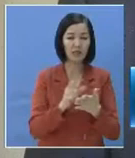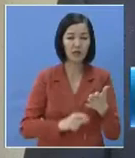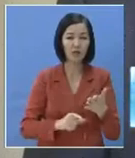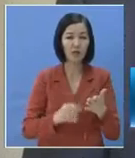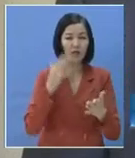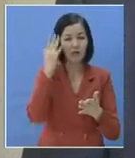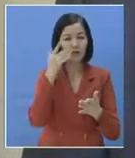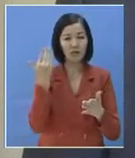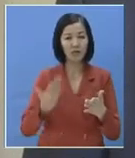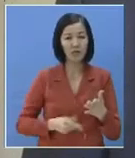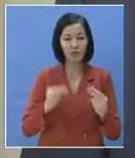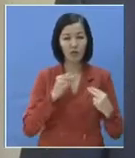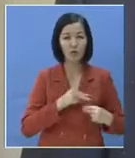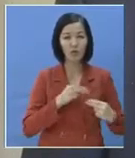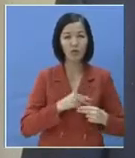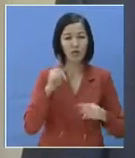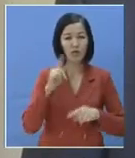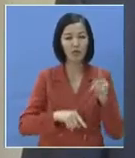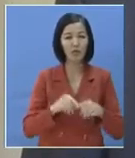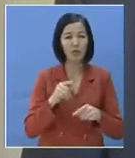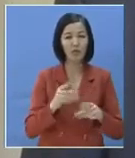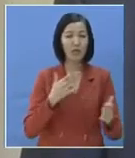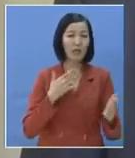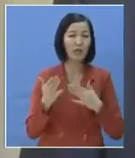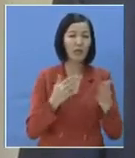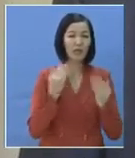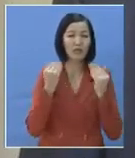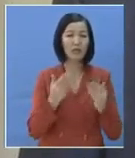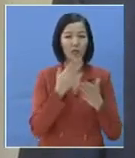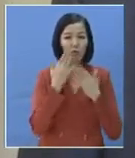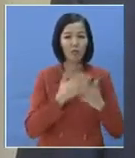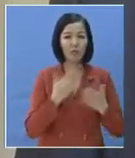смысле жизни, труде, о родине и человеческих отношениях сегодня с